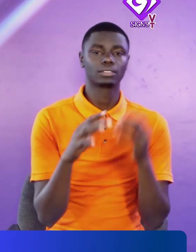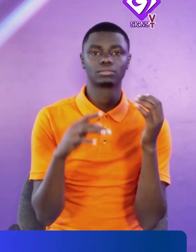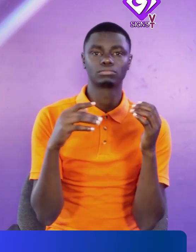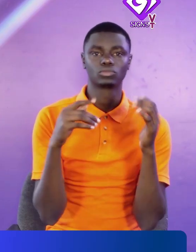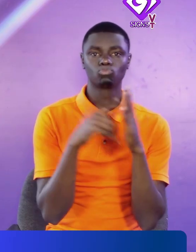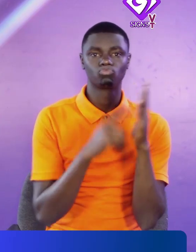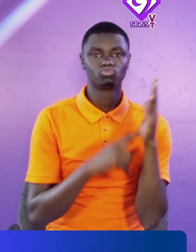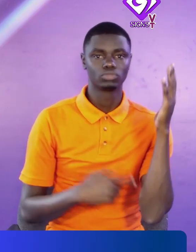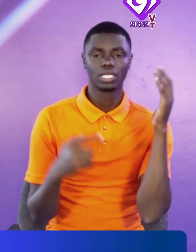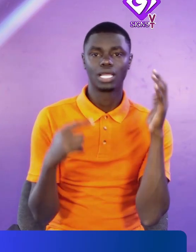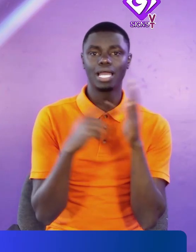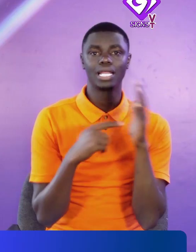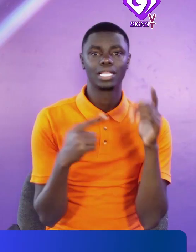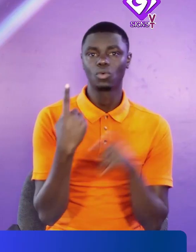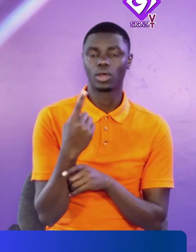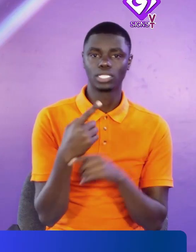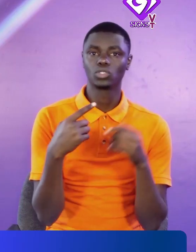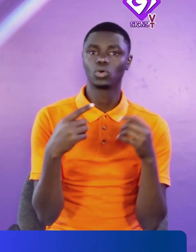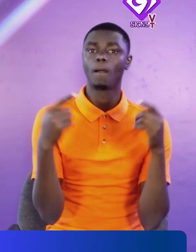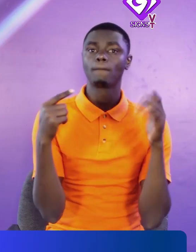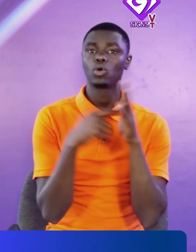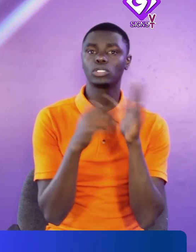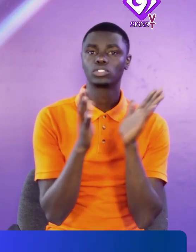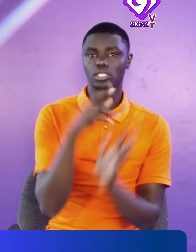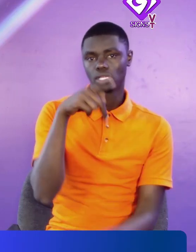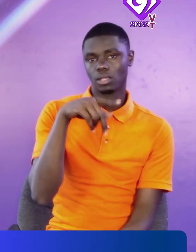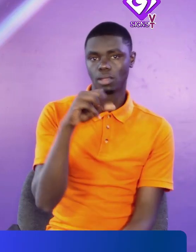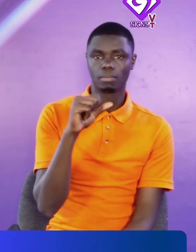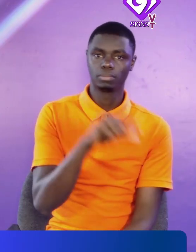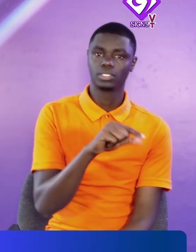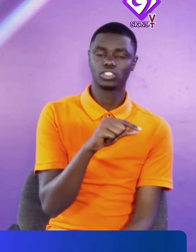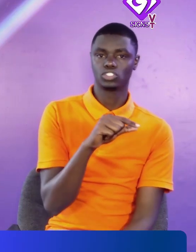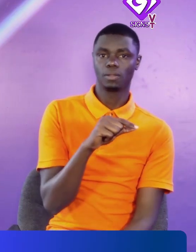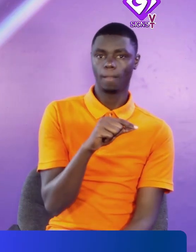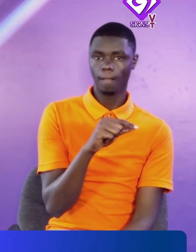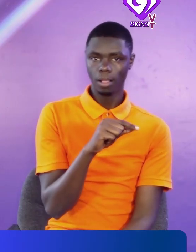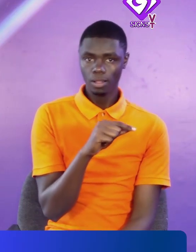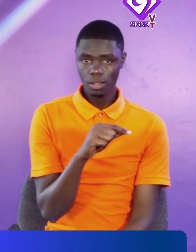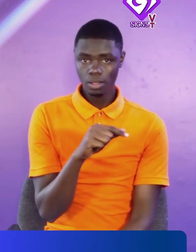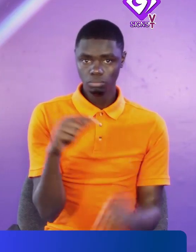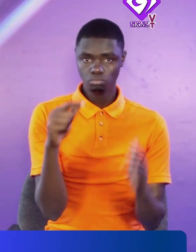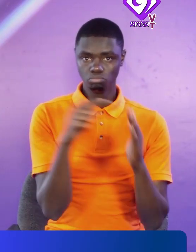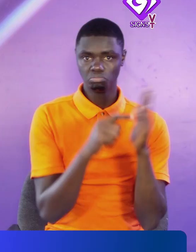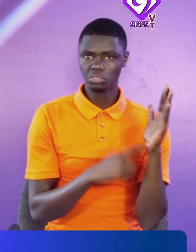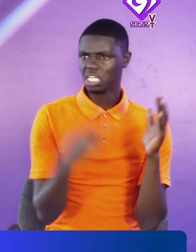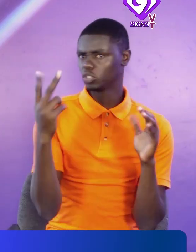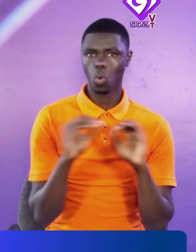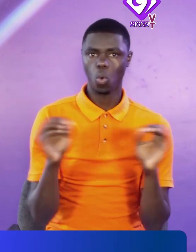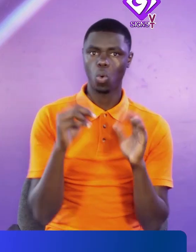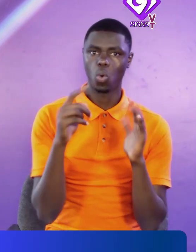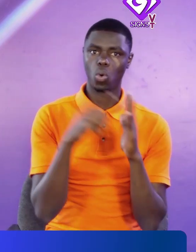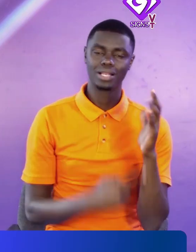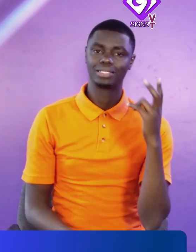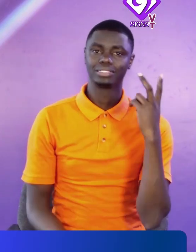point na PSG. Sasa imagine hii ni Lyon yenye ilikuwa inastahili kucheza Ligue 2, si Ligue 1. Wamekuwa form manze,